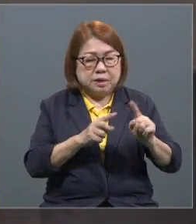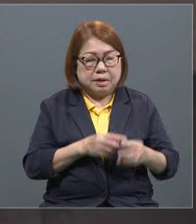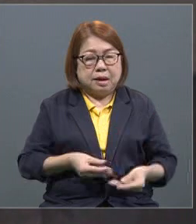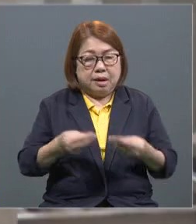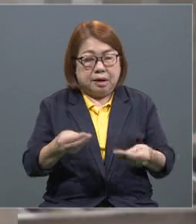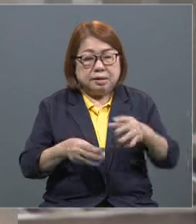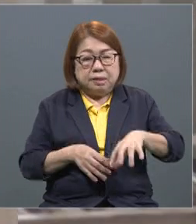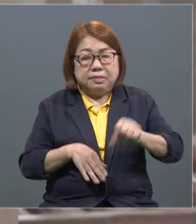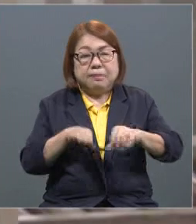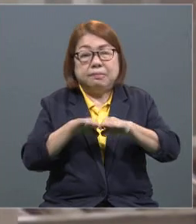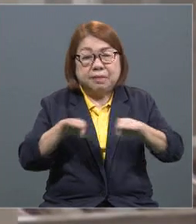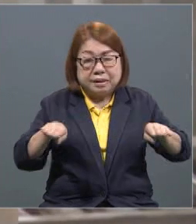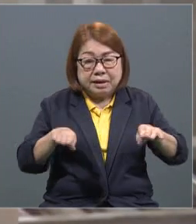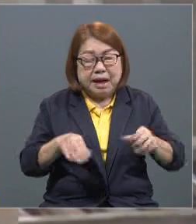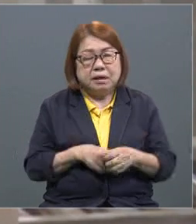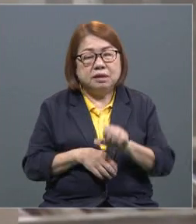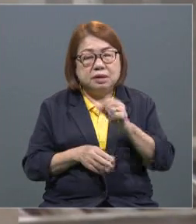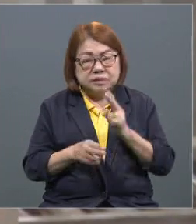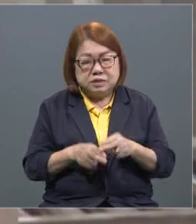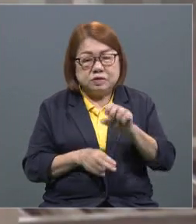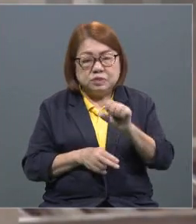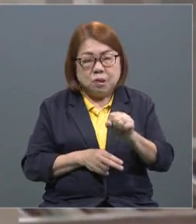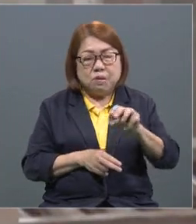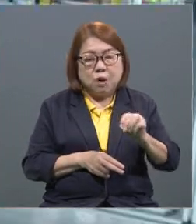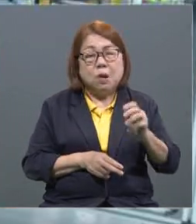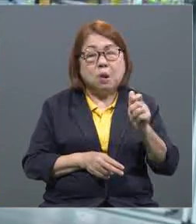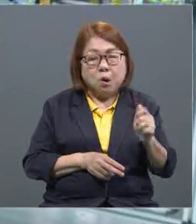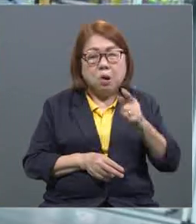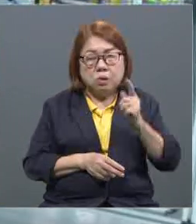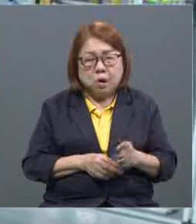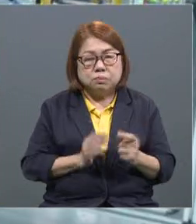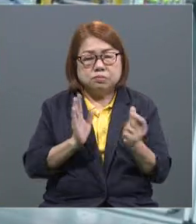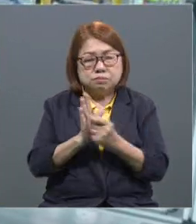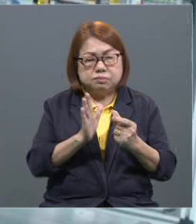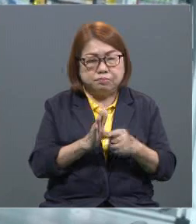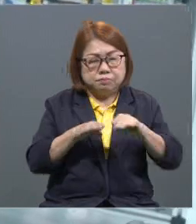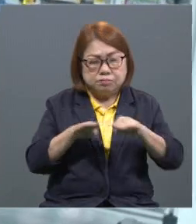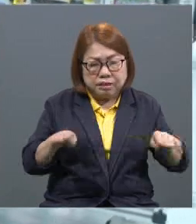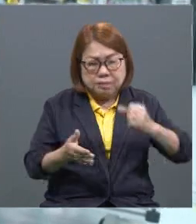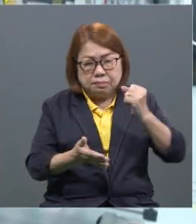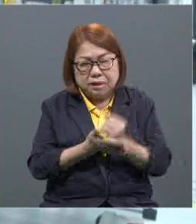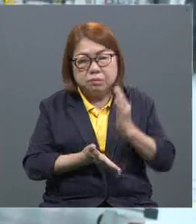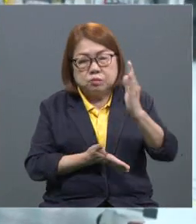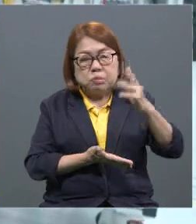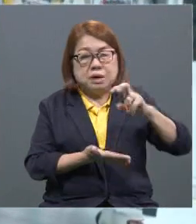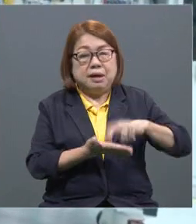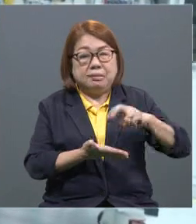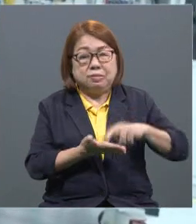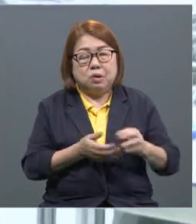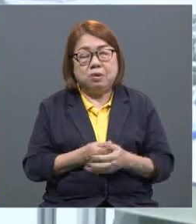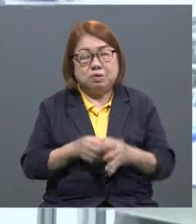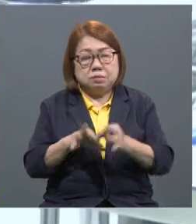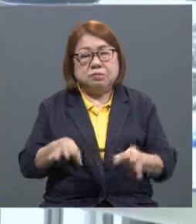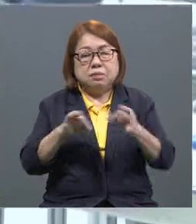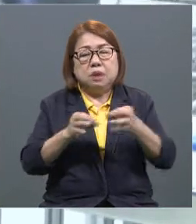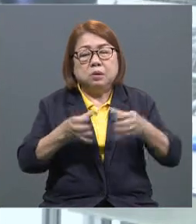มาตรฐานผลิตภัณฑ์อุตสาหกรรมหรือสมอเร่งกำหนดมาตรฐานเพื่อรับรองการพัฒนาอุตสาหกรรมอนาคตโดยเฉพาะกลุ่มอุตสาหกรรม